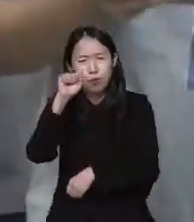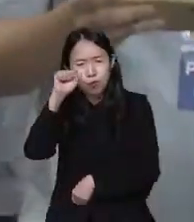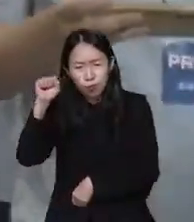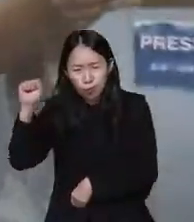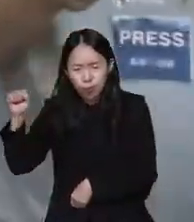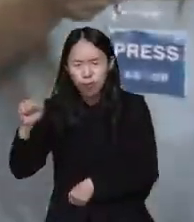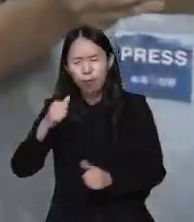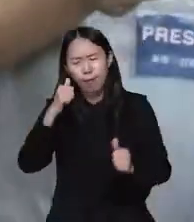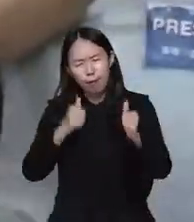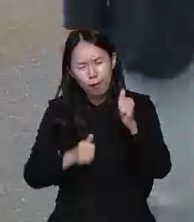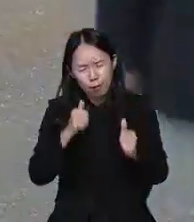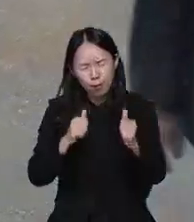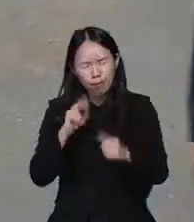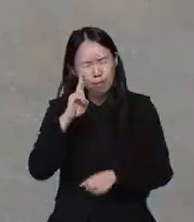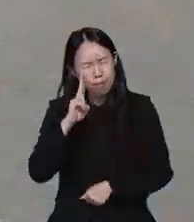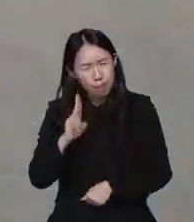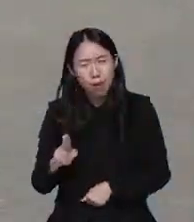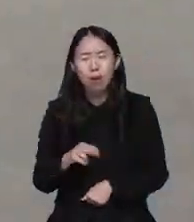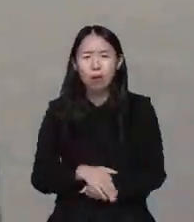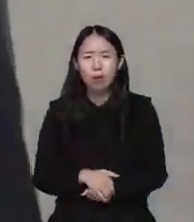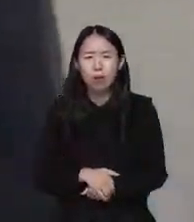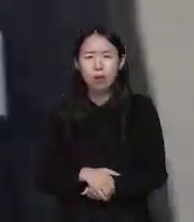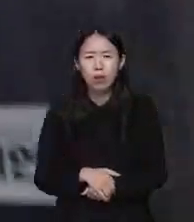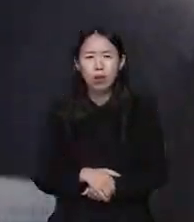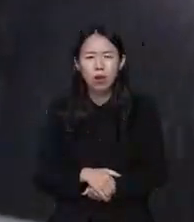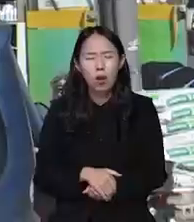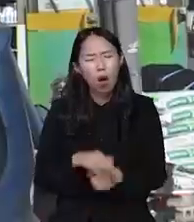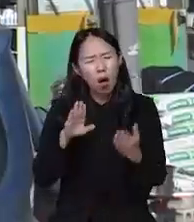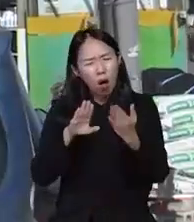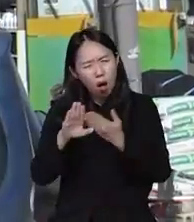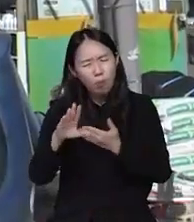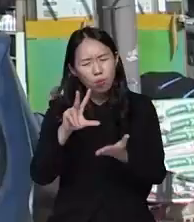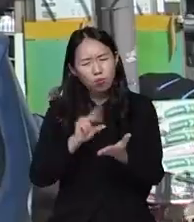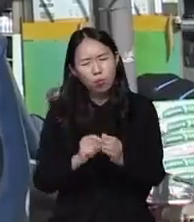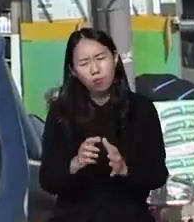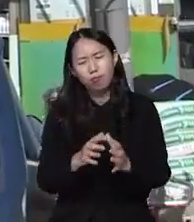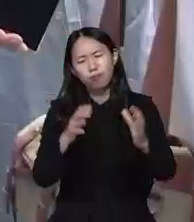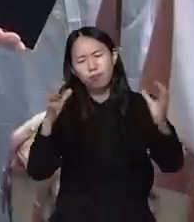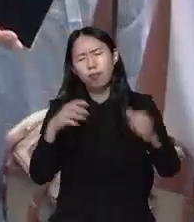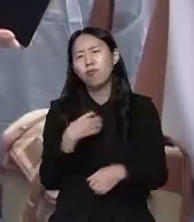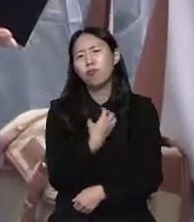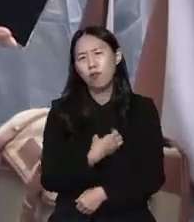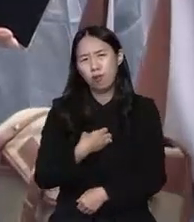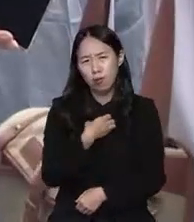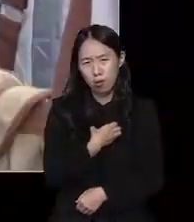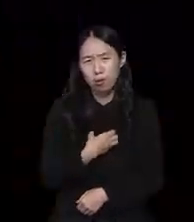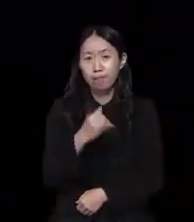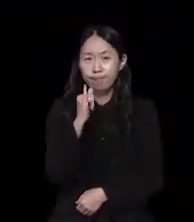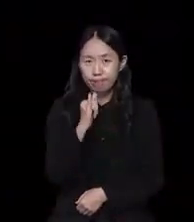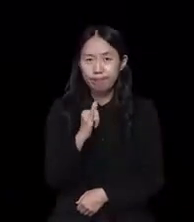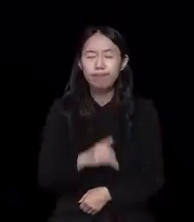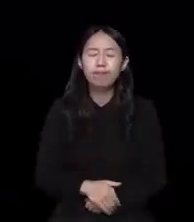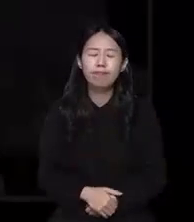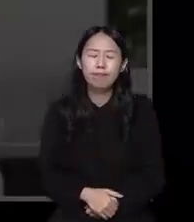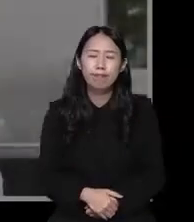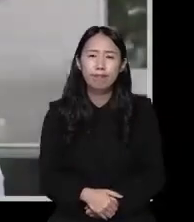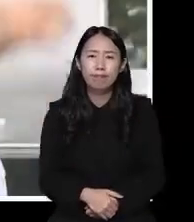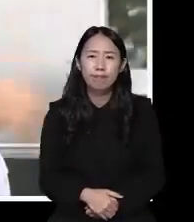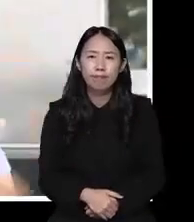진영의 경쟁이 과열되면서 벌써부터 후폭풍을 우려하는 목소리도 나오고 있습니다.